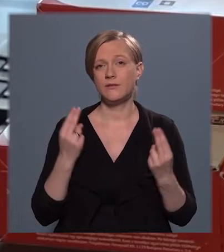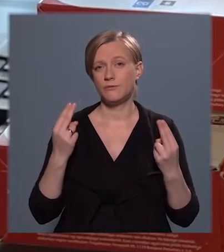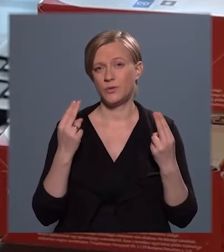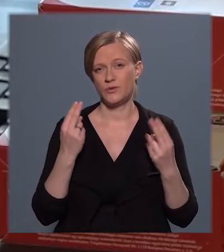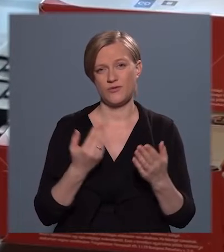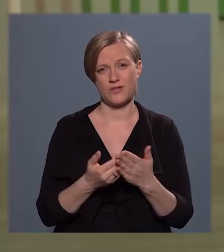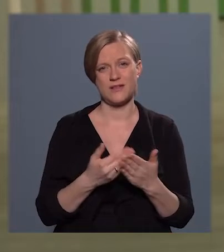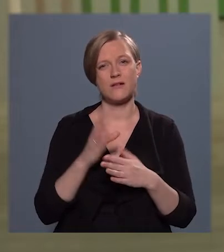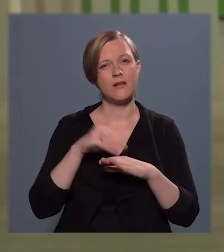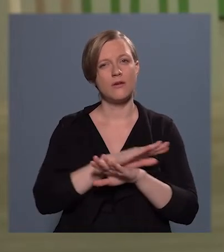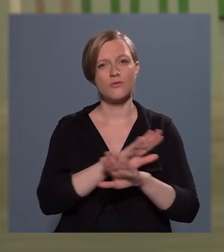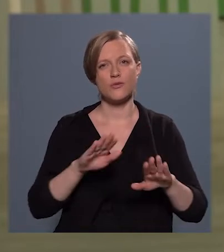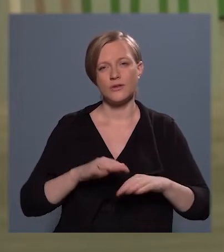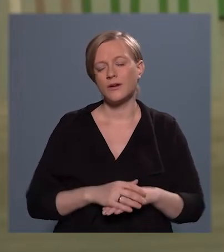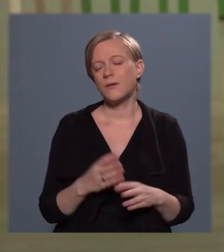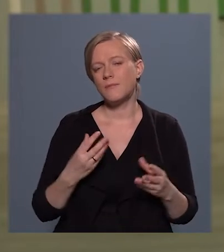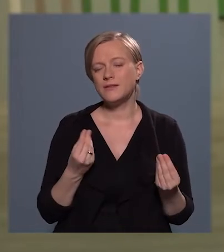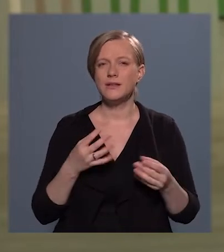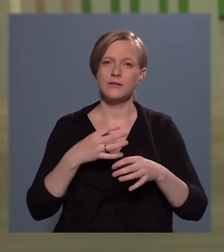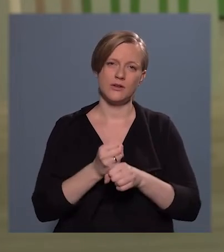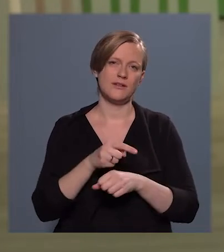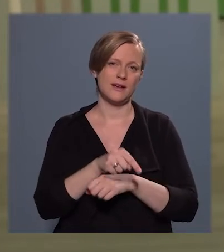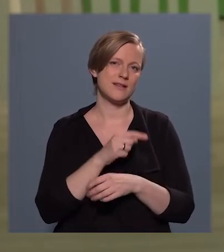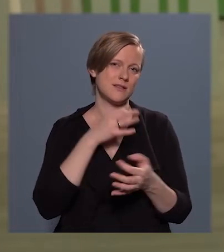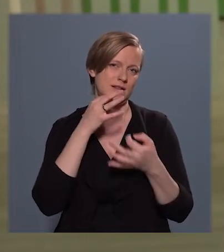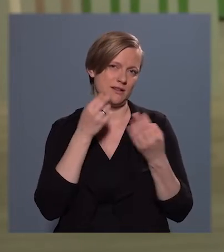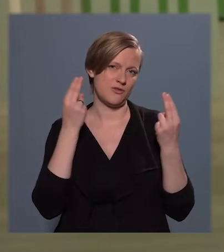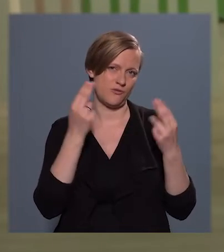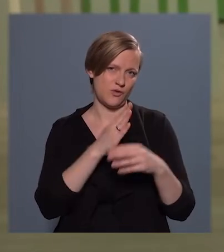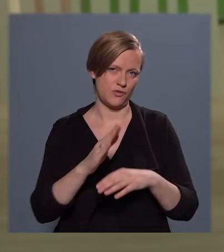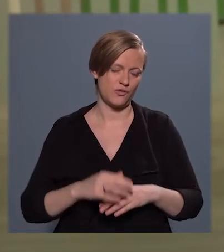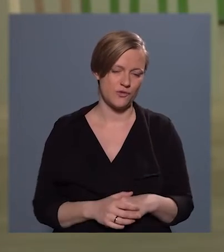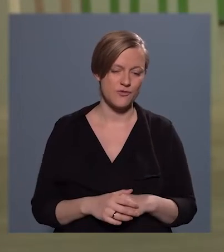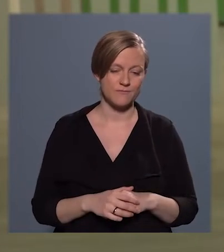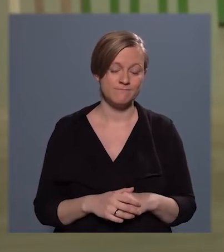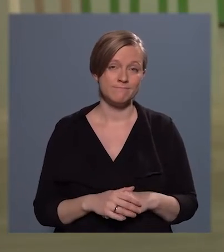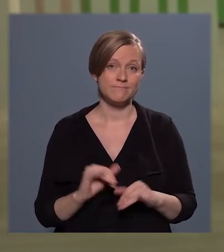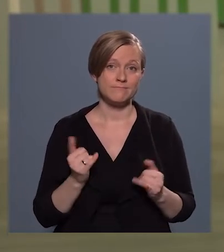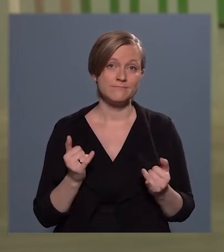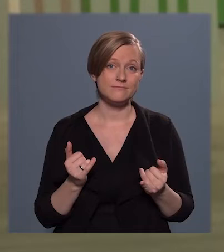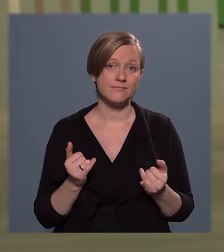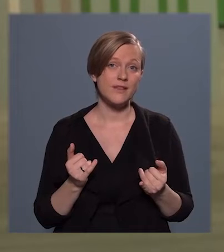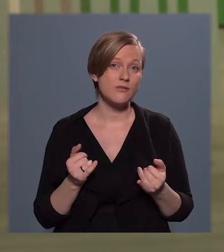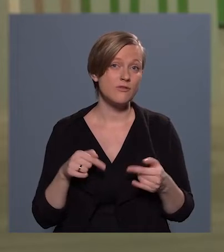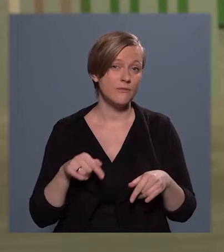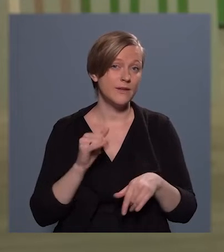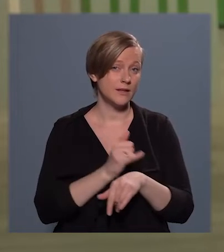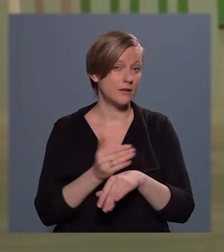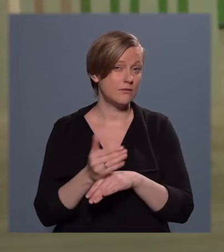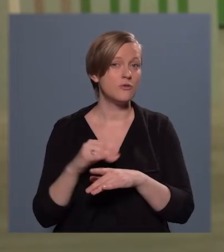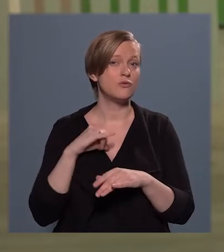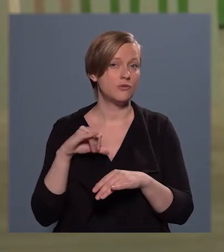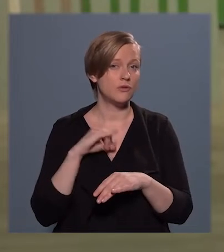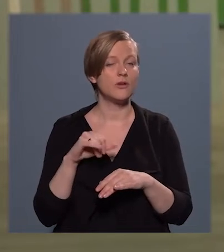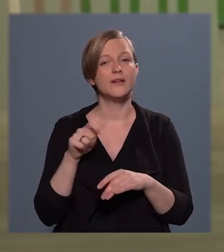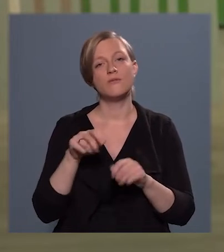a lakosoknak, mennyire tartják ezt a kérdést fontosnak, és a héten csütörtökön a